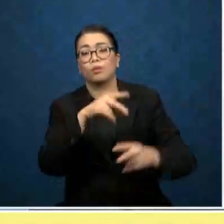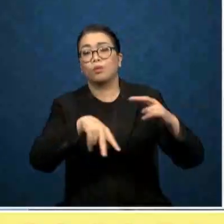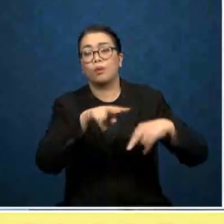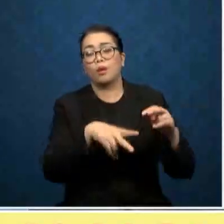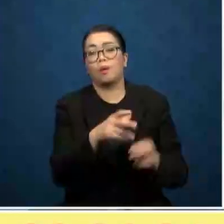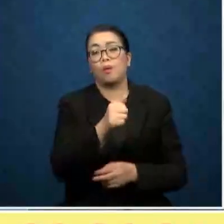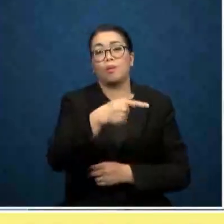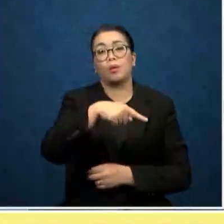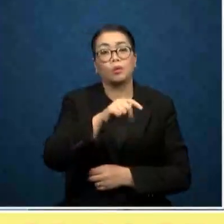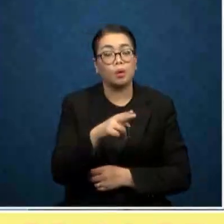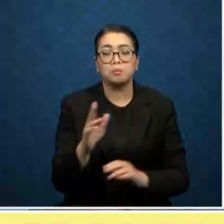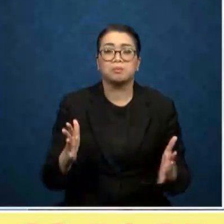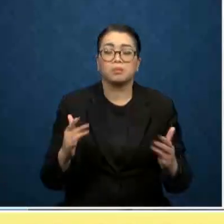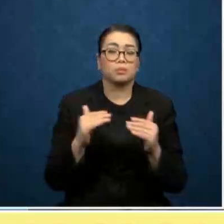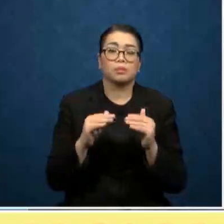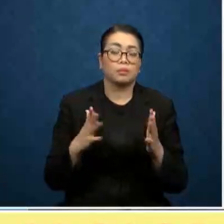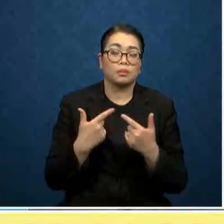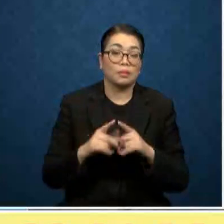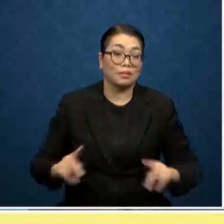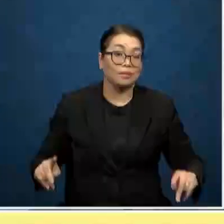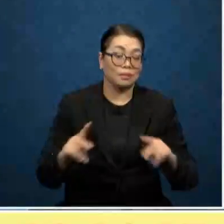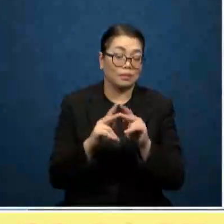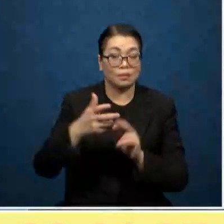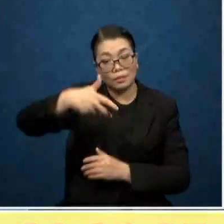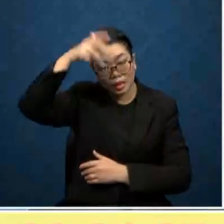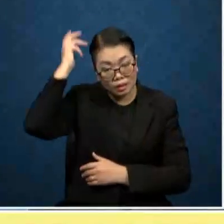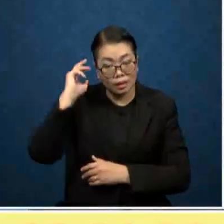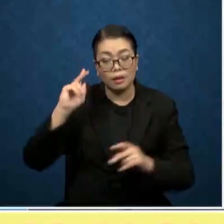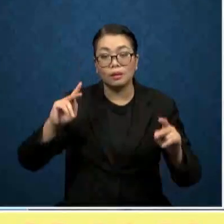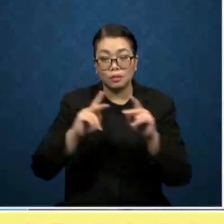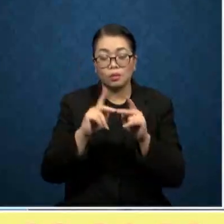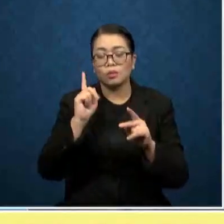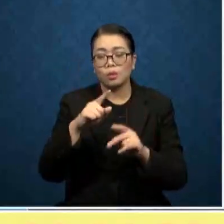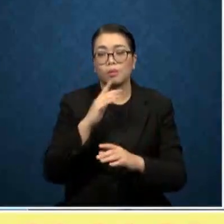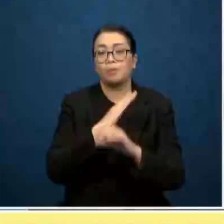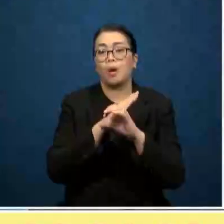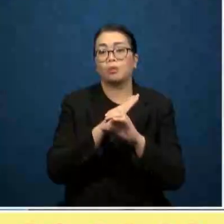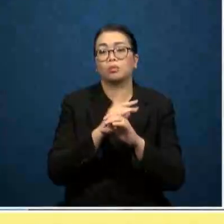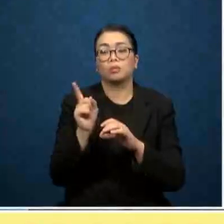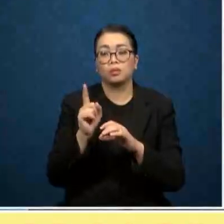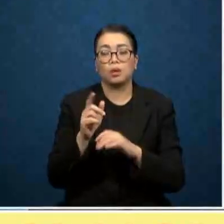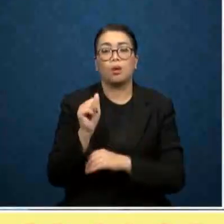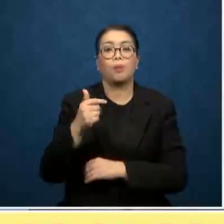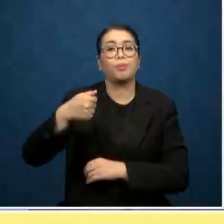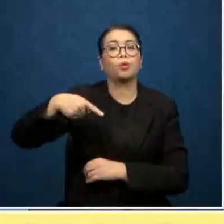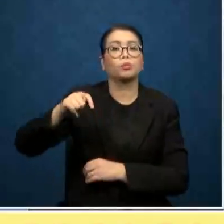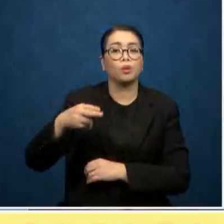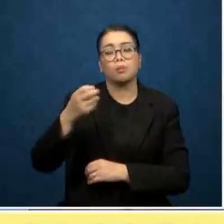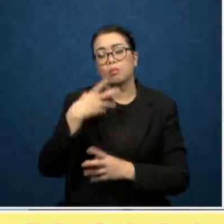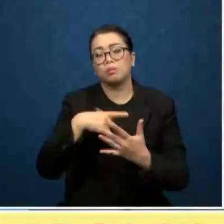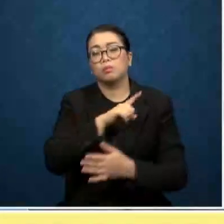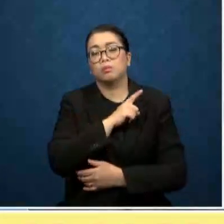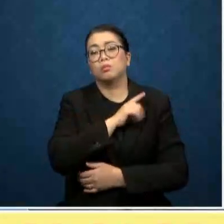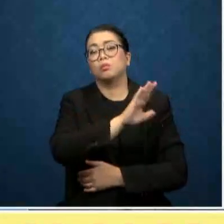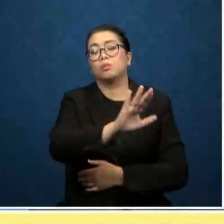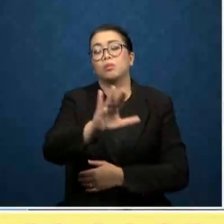กระทรวงมหาดไทยเนี่ยในนี้บอกว่ากระทรวงมหาดไทยอ่ะถูกบล็อกจากอบทบอกว่าเป็นหน้าที่ของ